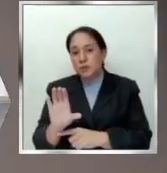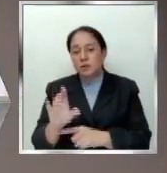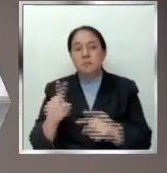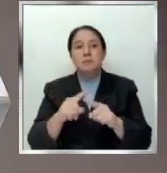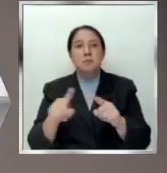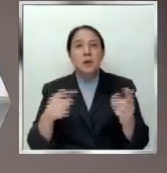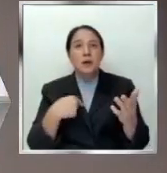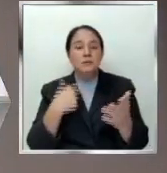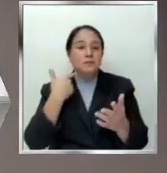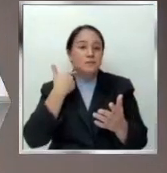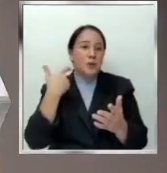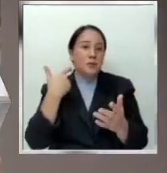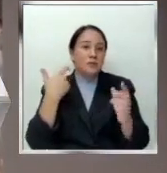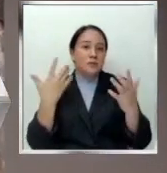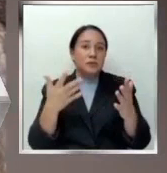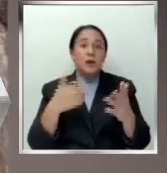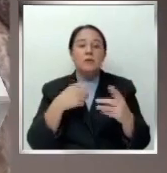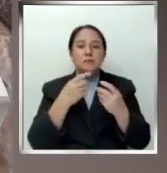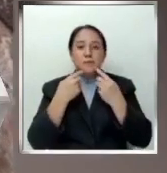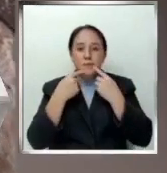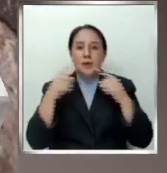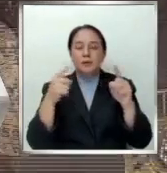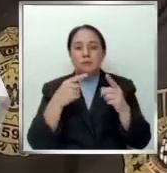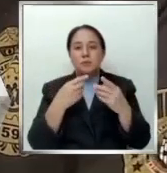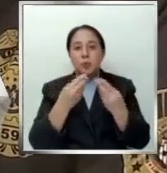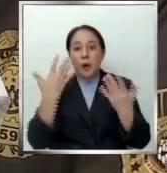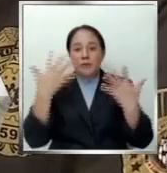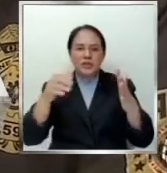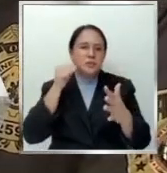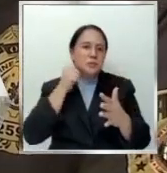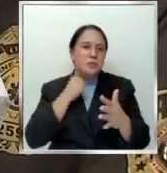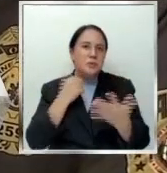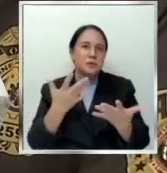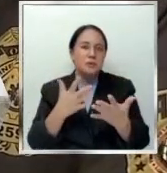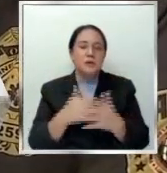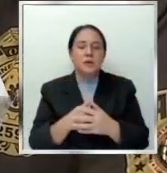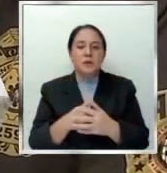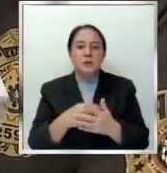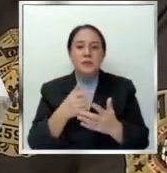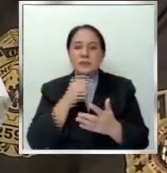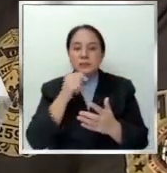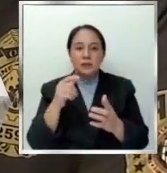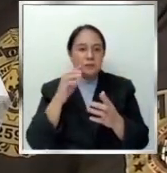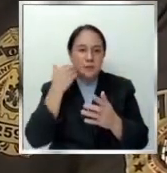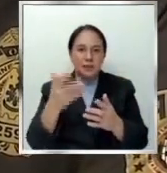ng biktima na nasa mabuting kalagayan matapos isailalim sa operasyon. Fortunately, hindi siya napuruhan kaya nagawa niya